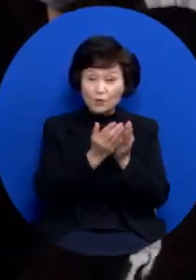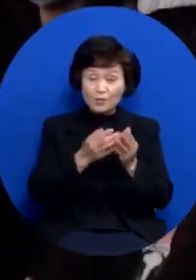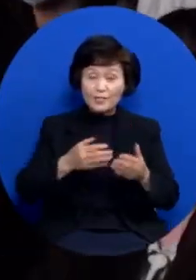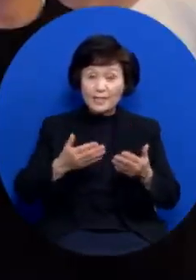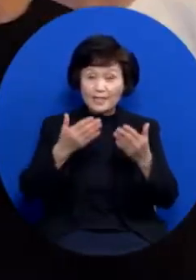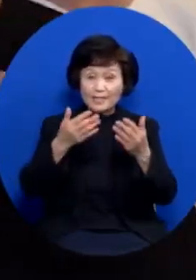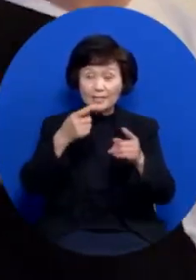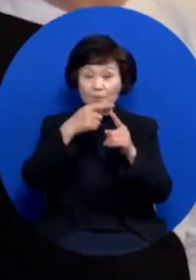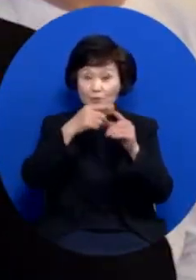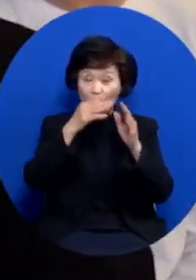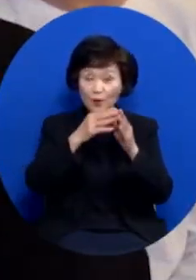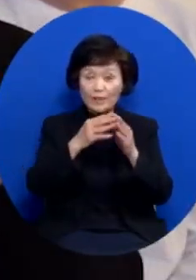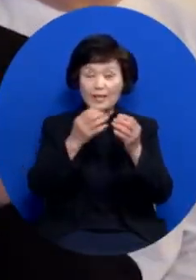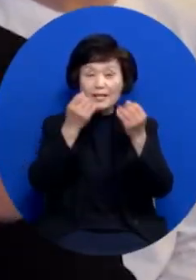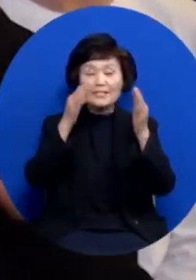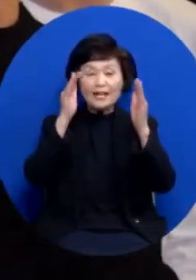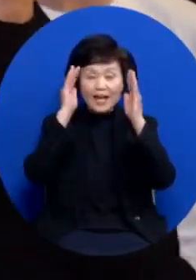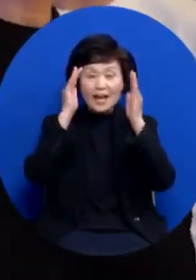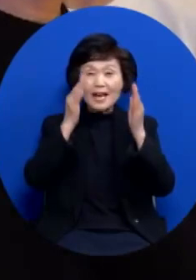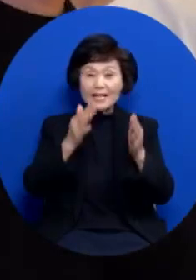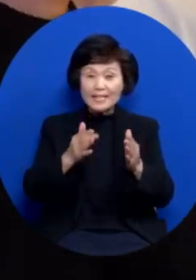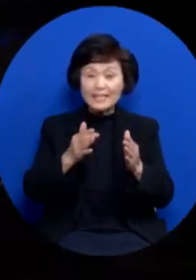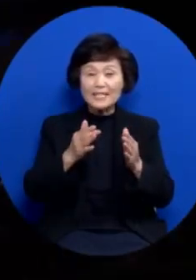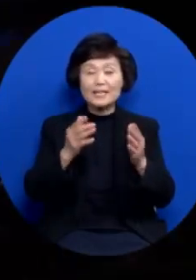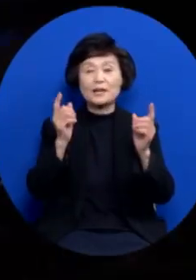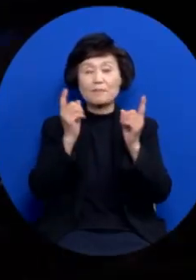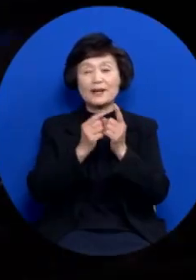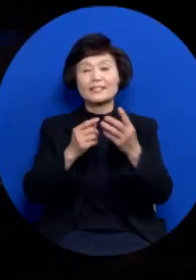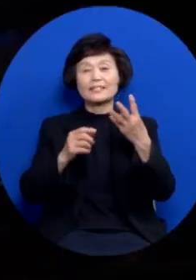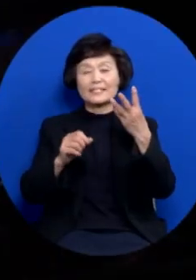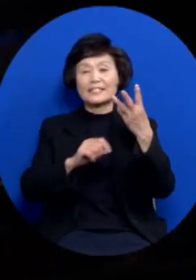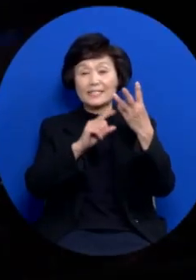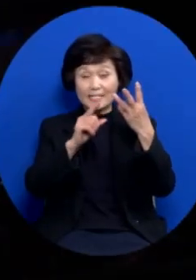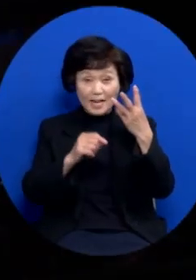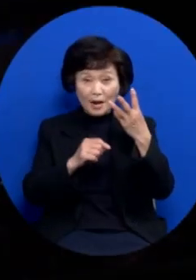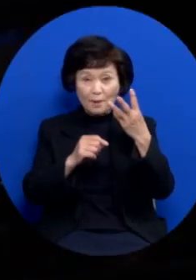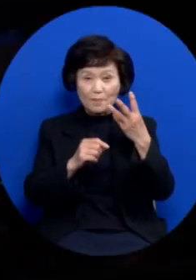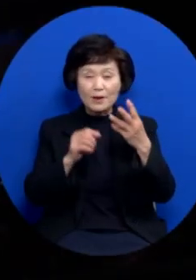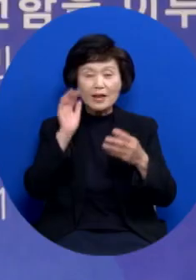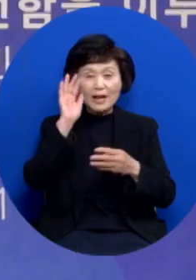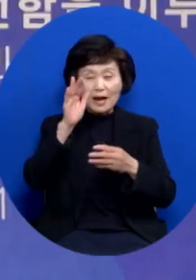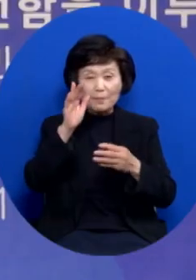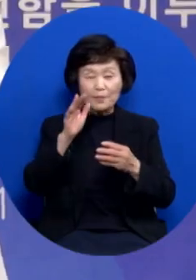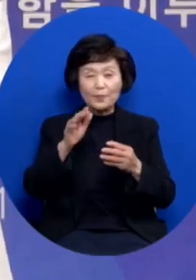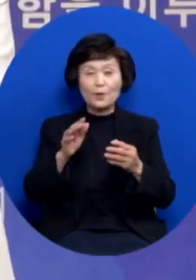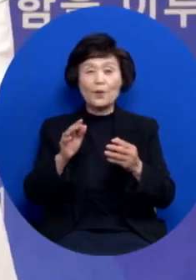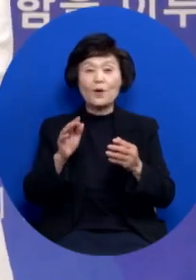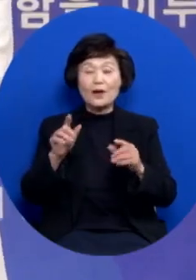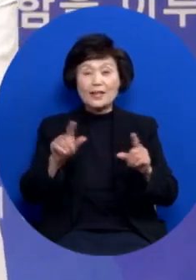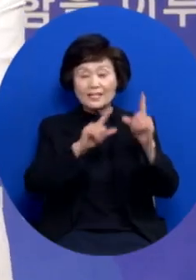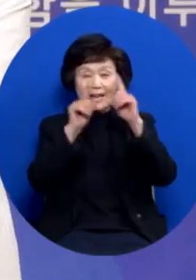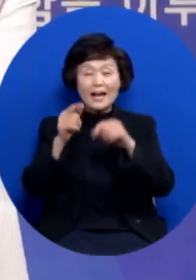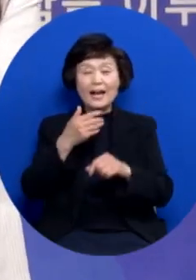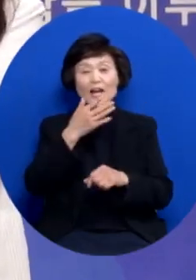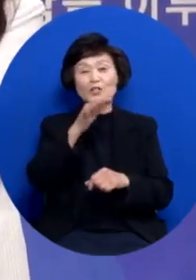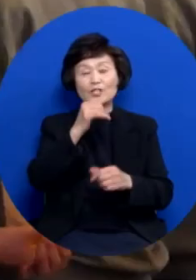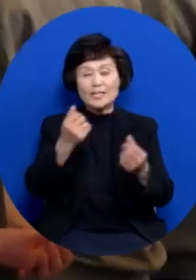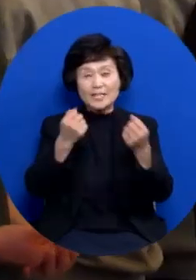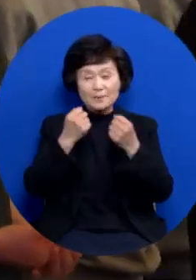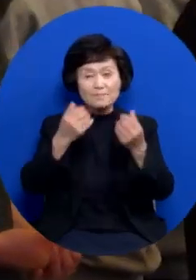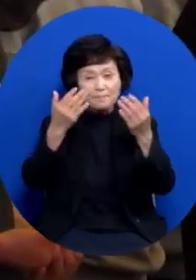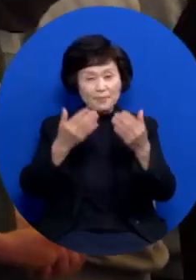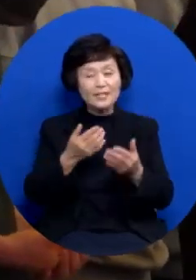군산드림교회는 새 학기를 맞은 3월 찬양으로 신앙을 회복하고 달려갈 힘을 얻기 위한 자리를 마련했다며 행사 취지를